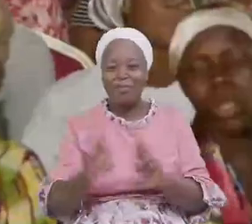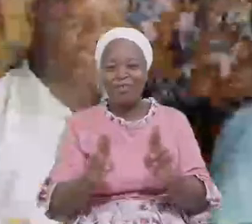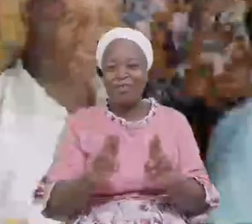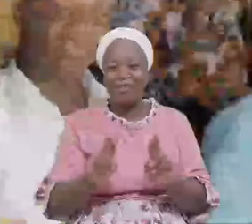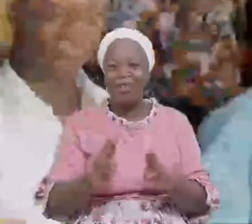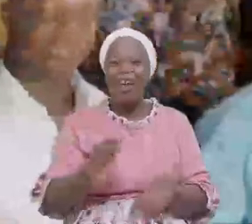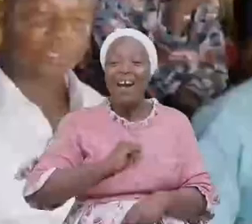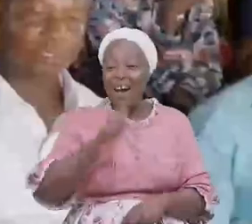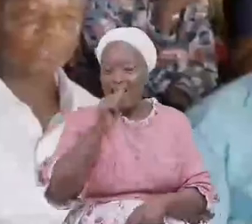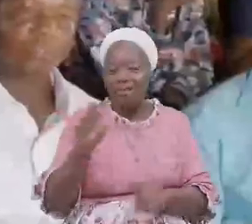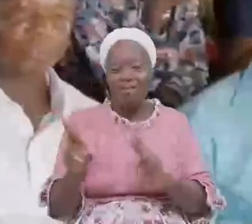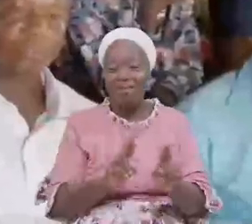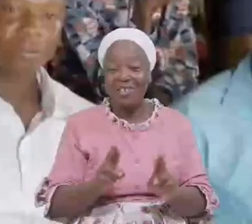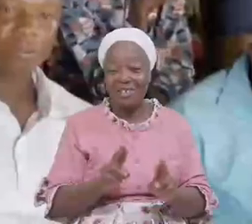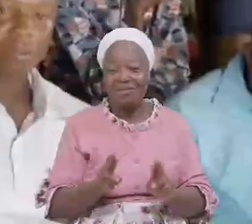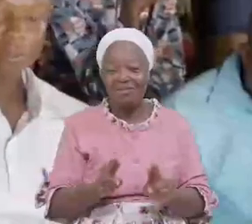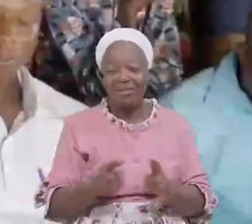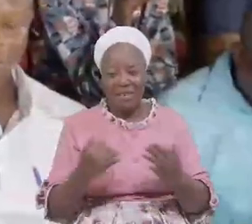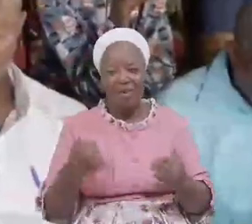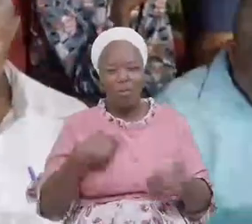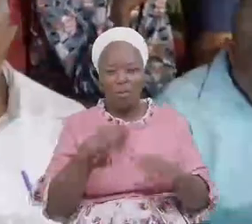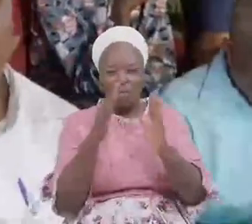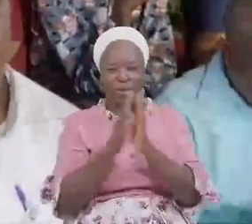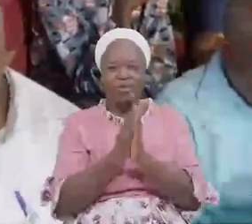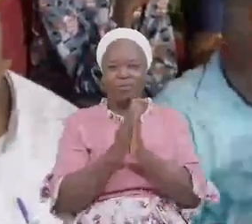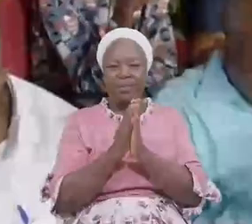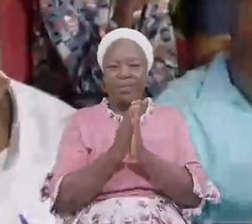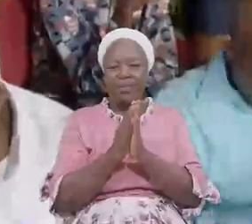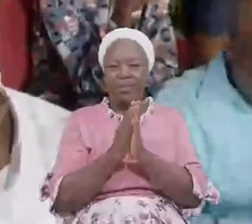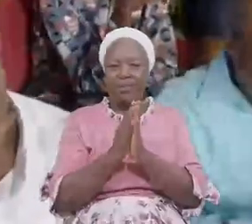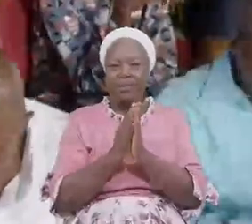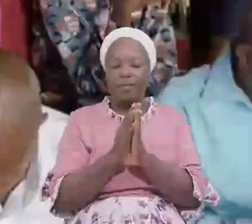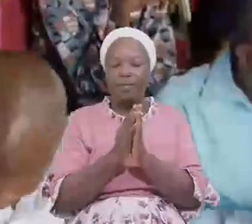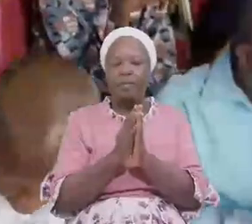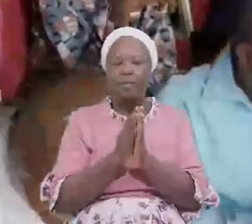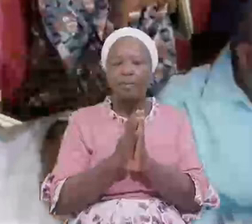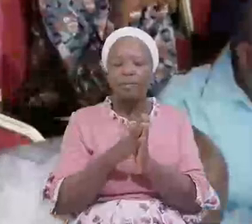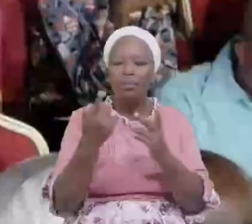prêt. La tête baissée, les yeux fermés.